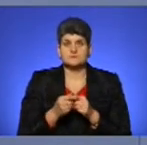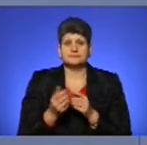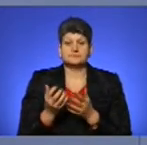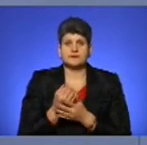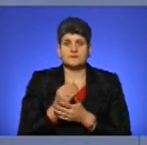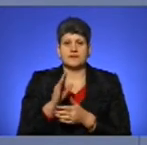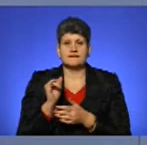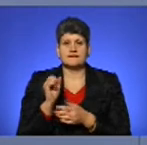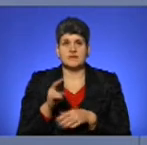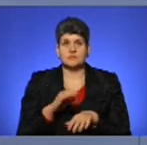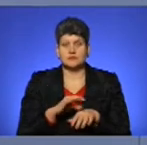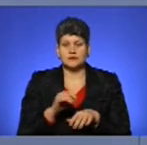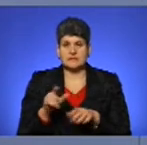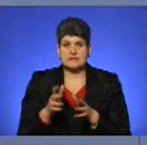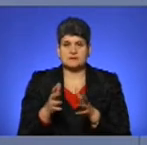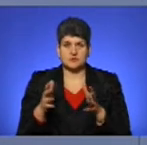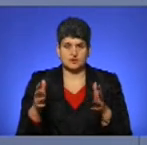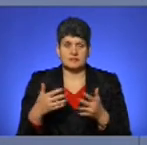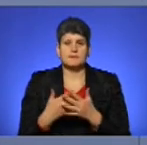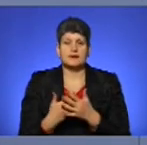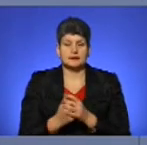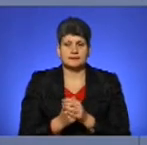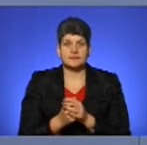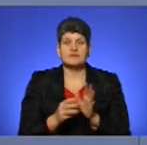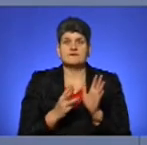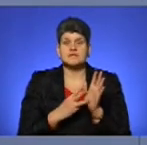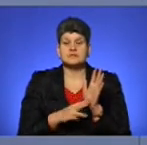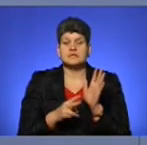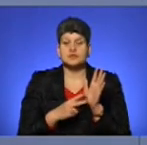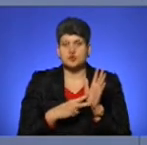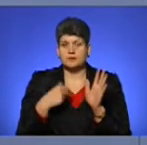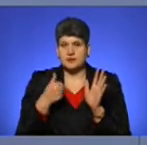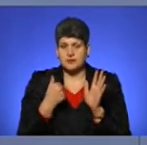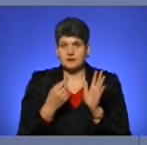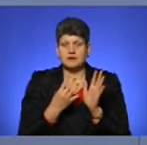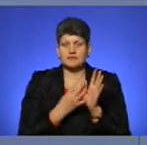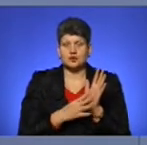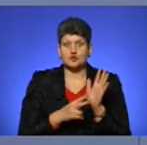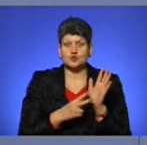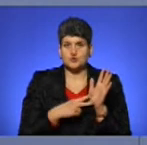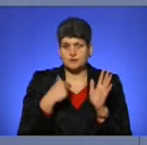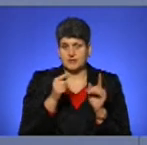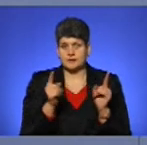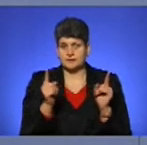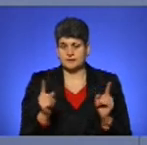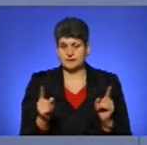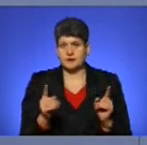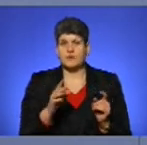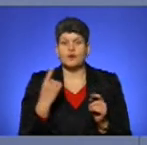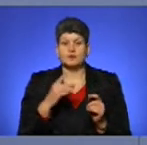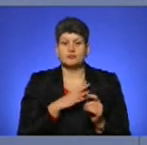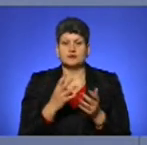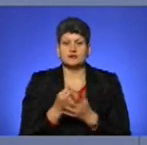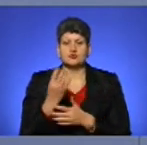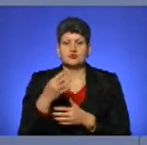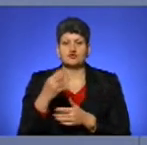ВІЛ-інфікованих людей збільшується. Наприклад, 87-й рік, 97-й, в області було виявлено